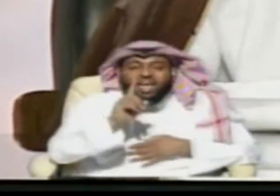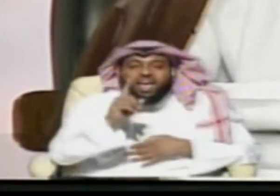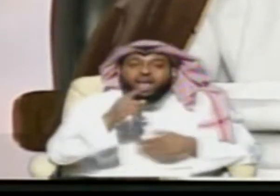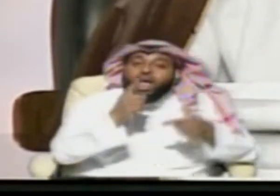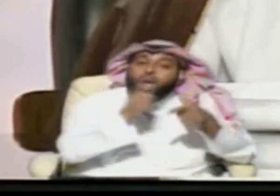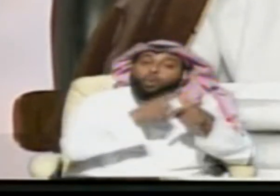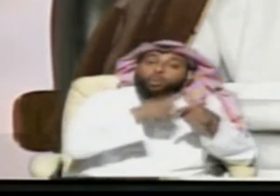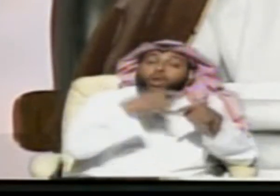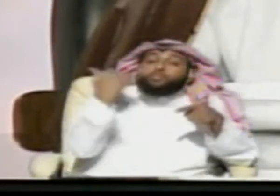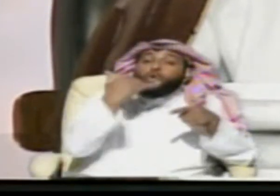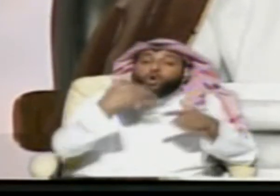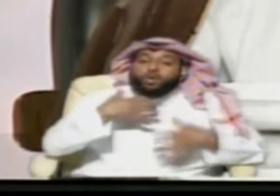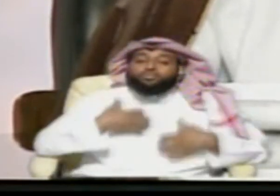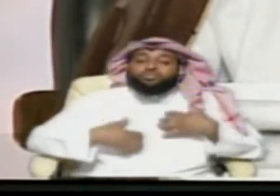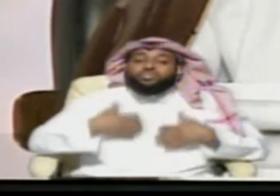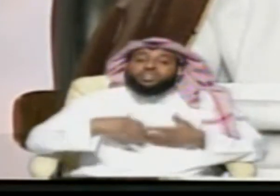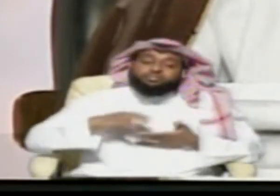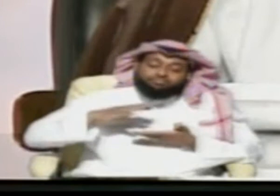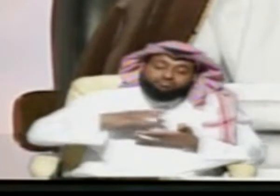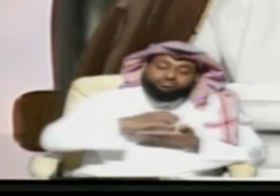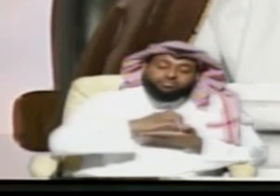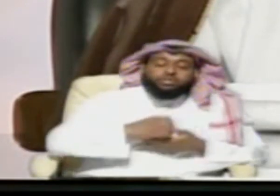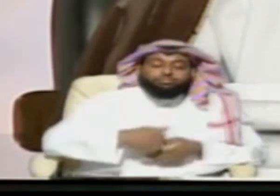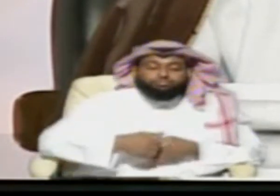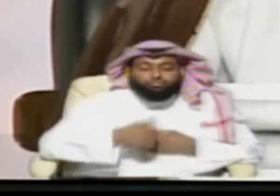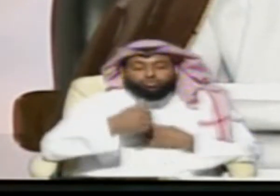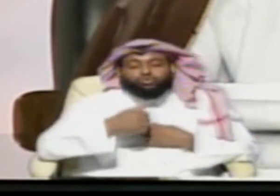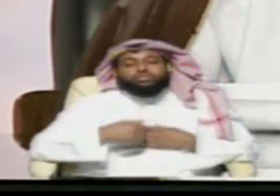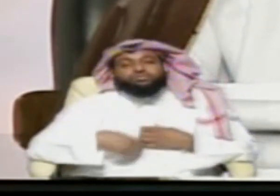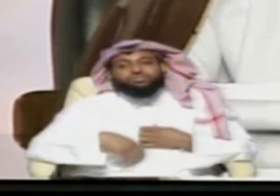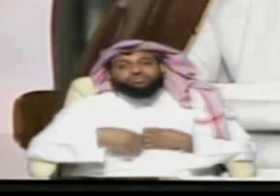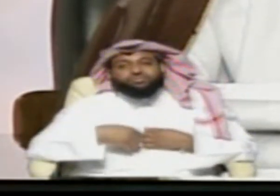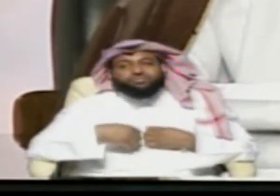انقضى الأذى وتوقف. أما الجنابة فإنها تكون